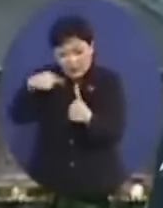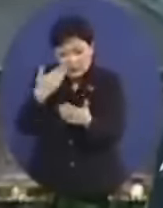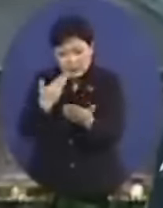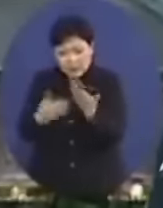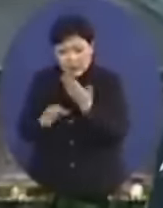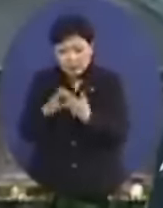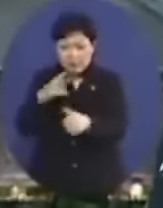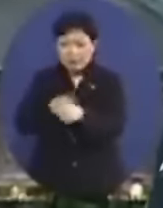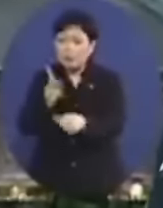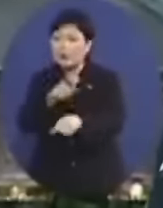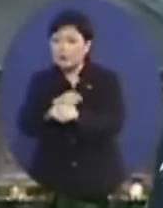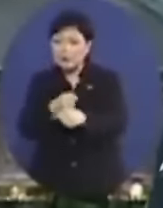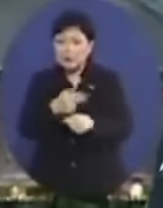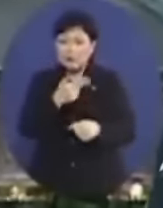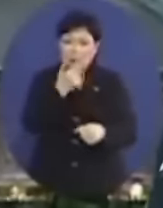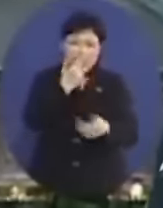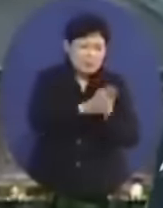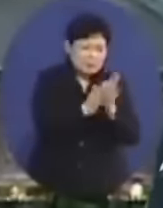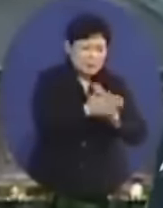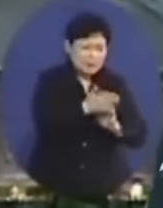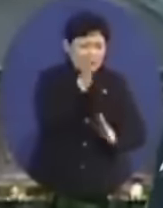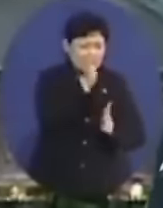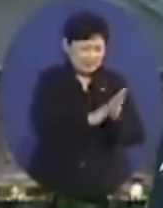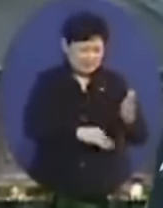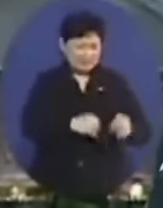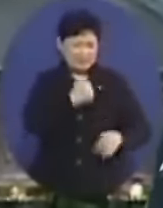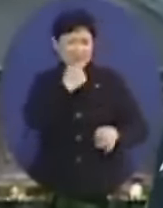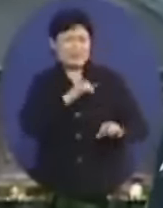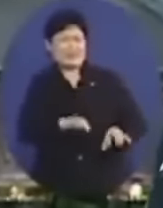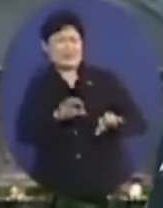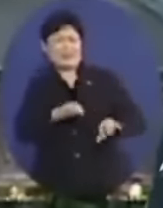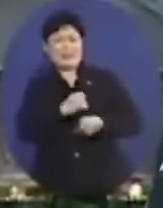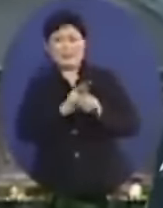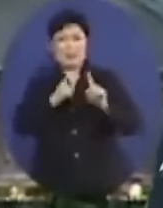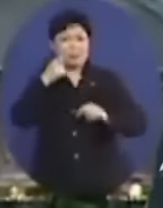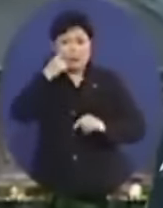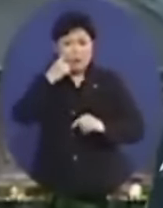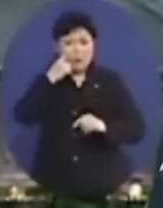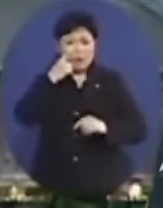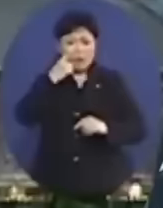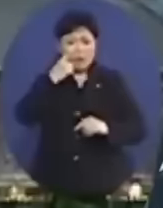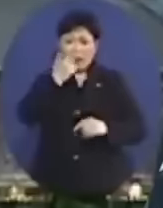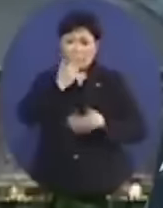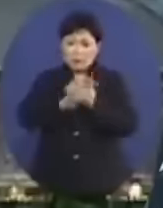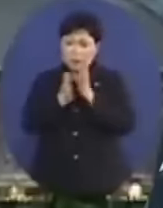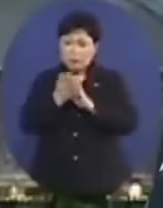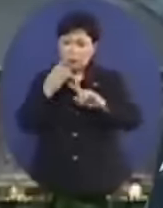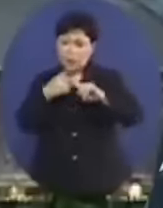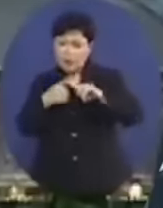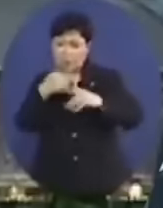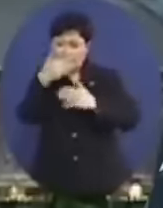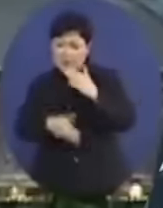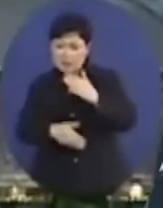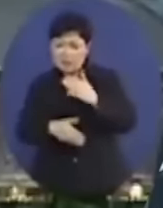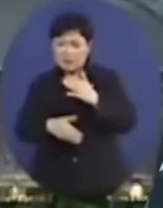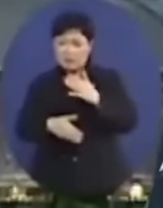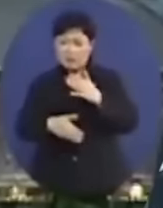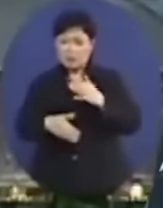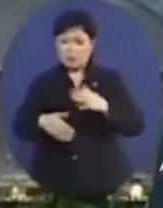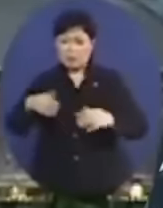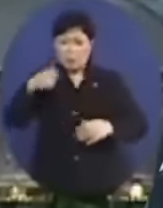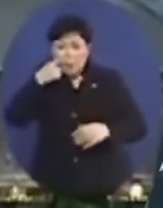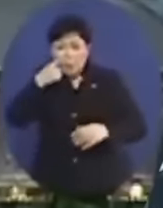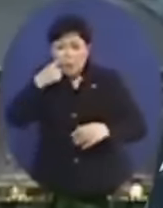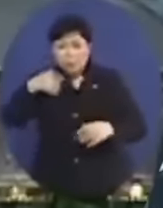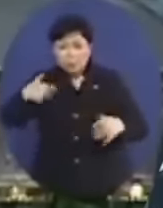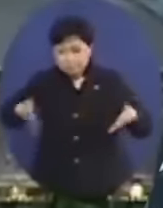그냥 어린나이 보고 허 웃고 말지 말할 수가 없어요 더하기도 보태기도 빼기도 잘 못하는 애가